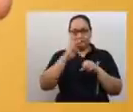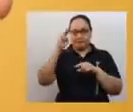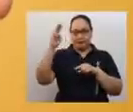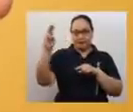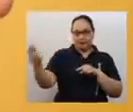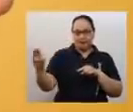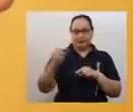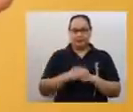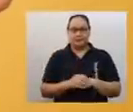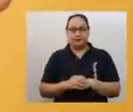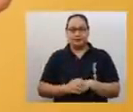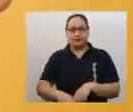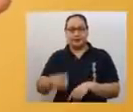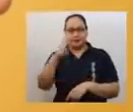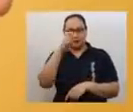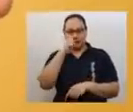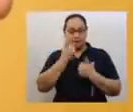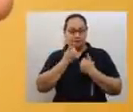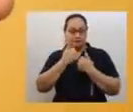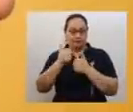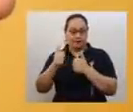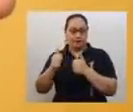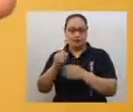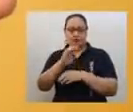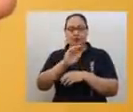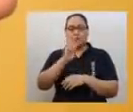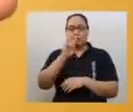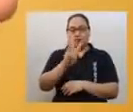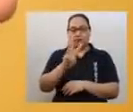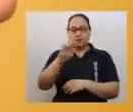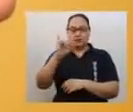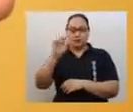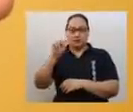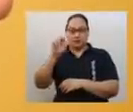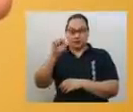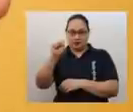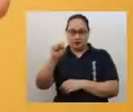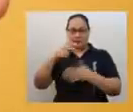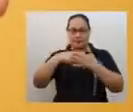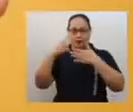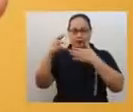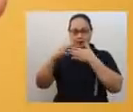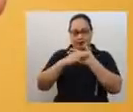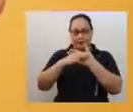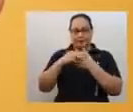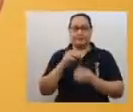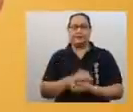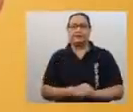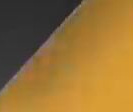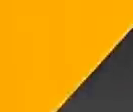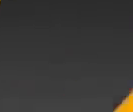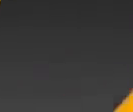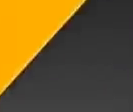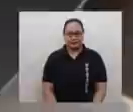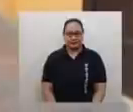1 metro. Mahigpit na ipinatutupad ang Wash in School or WINS program.